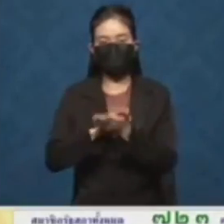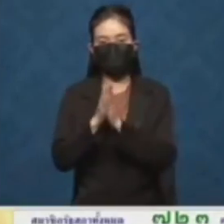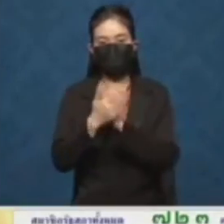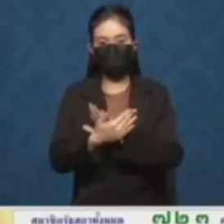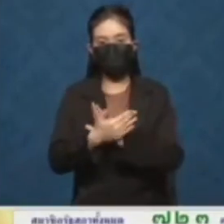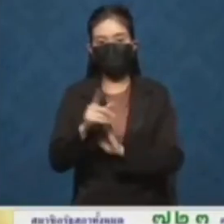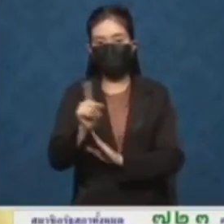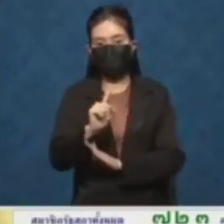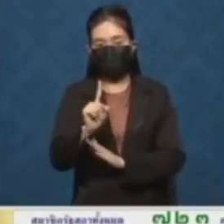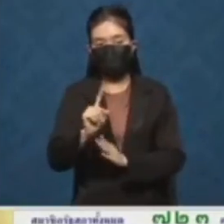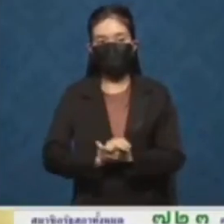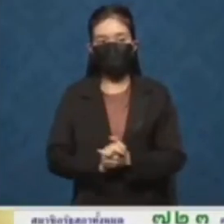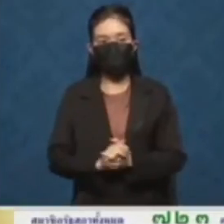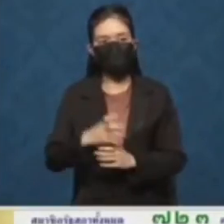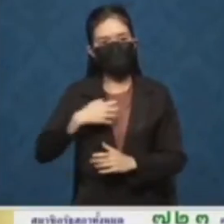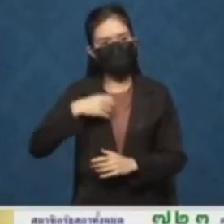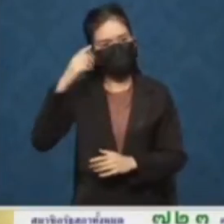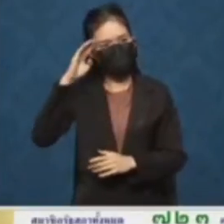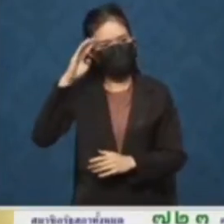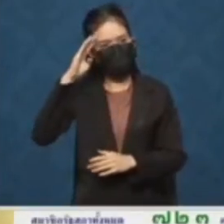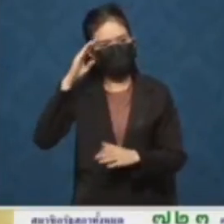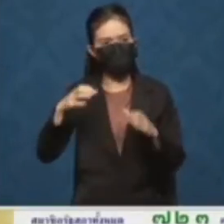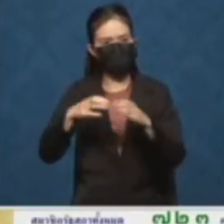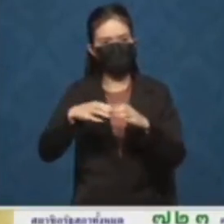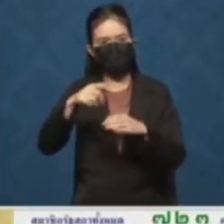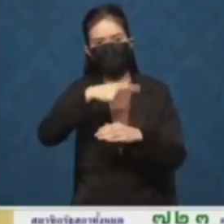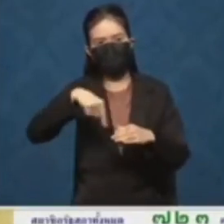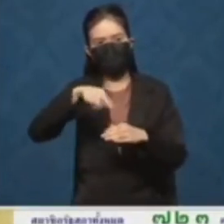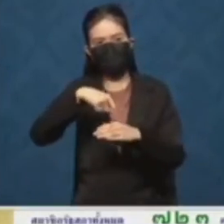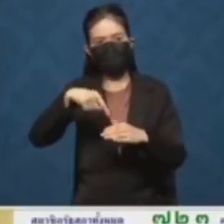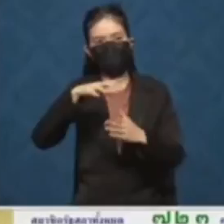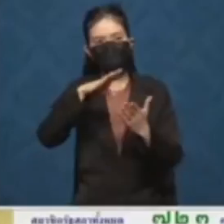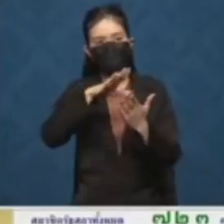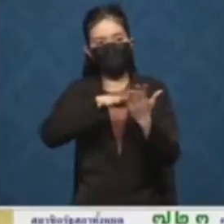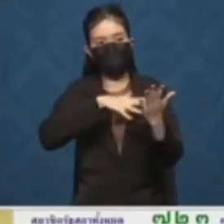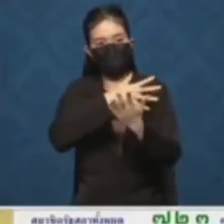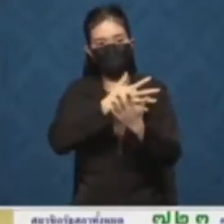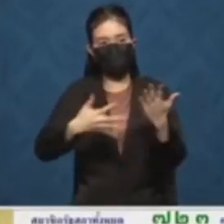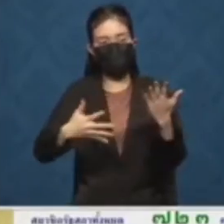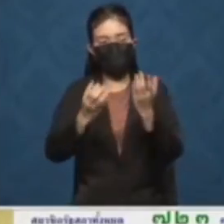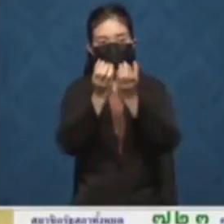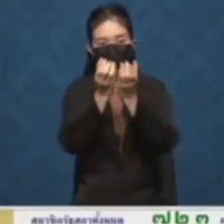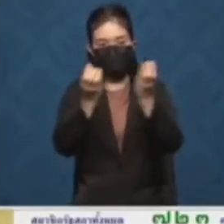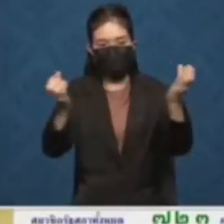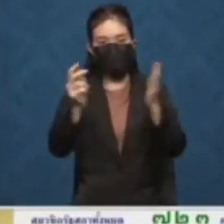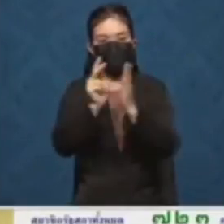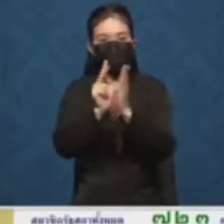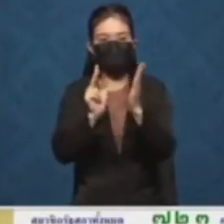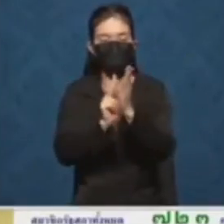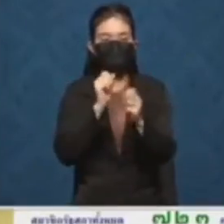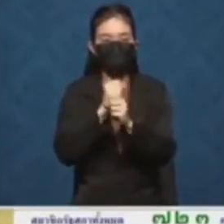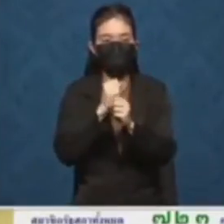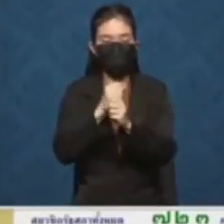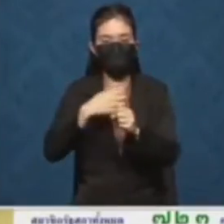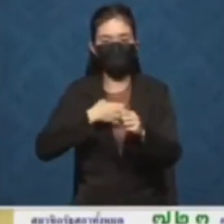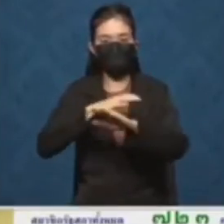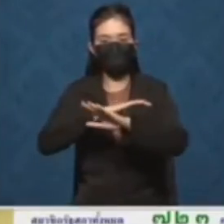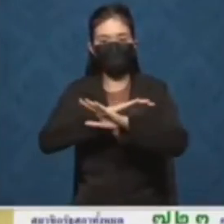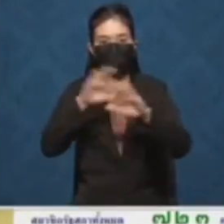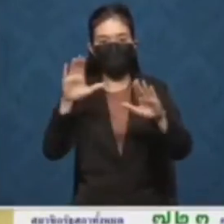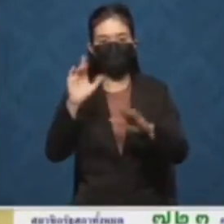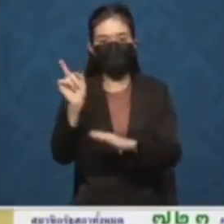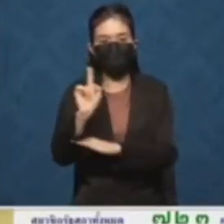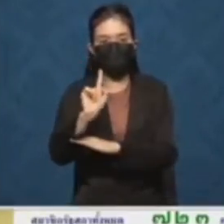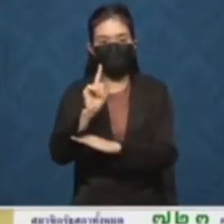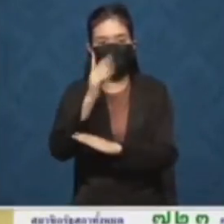ยกเลอกกเกนหารอาจะสำเร็ก็ได้เพราะว่าร่างการเสนอร่างกฎหมายที่เสนอใหมีการยกเลือกการเกินหารถูกปดตก